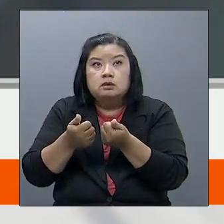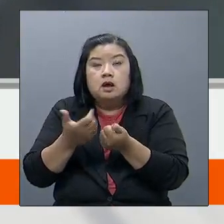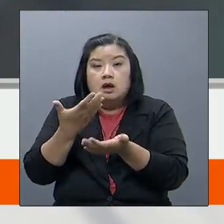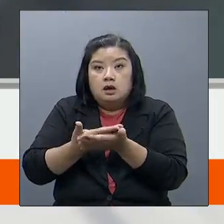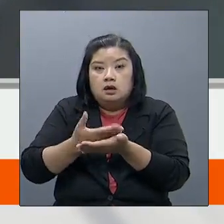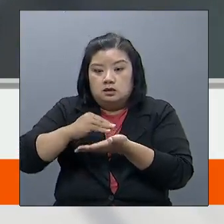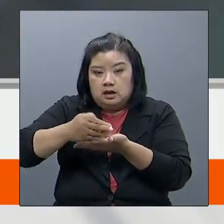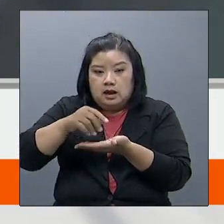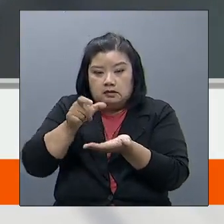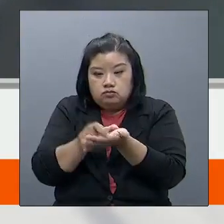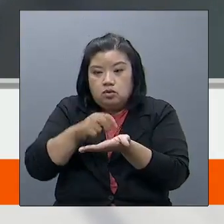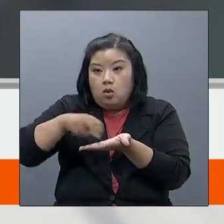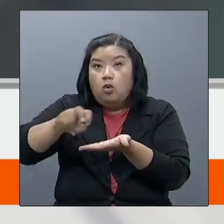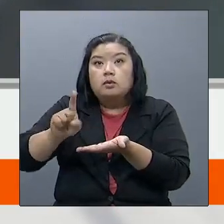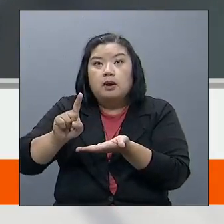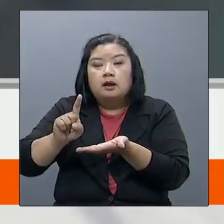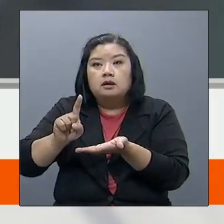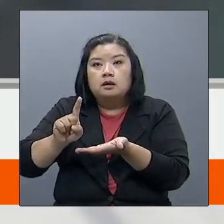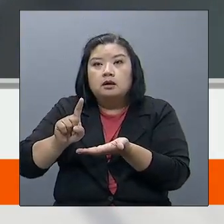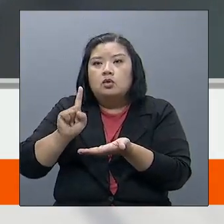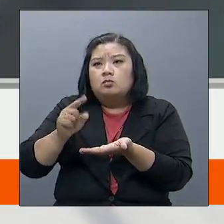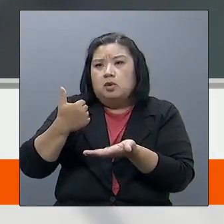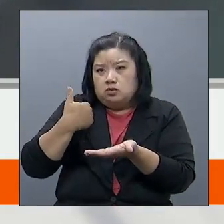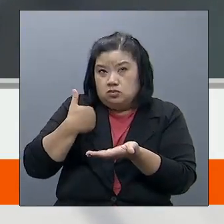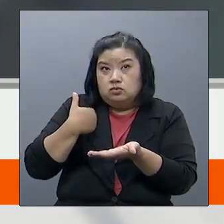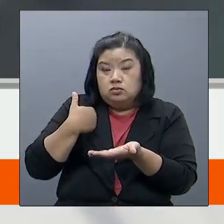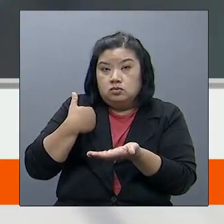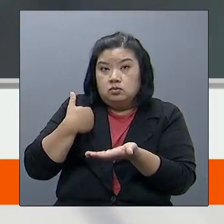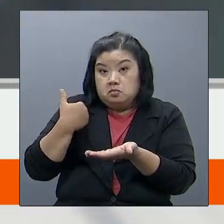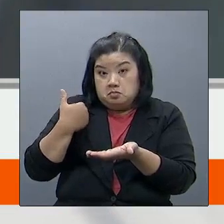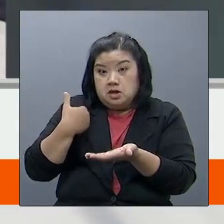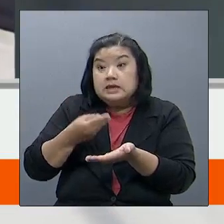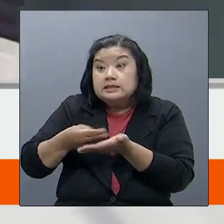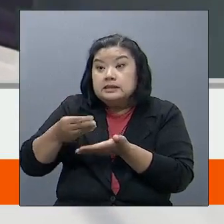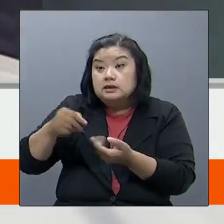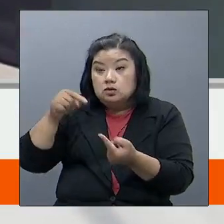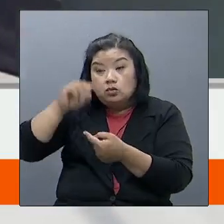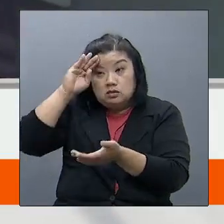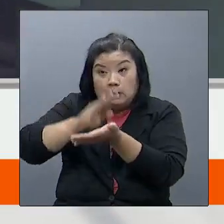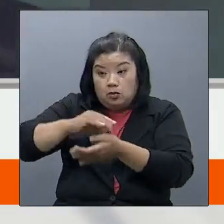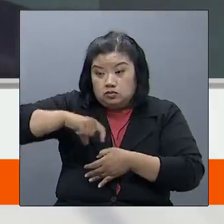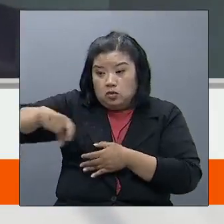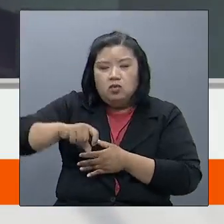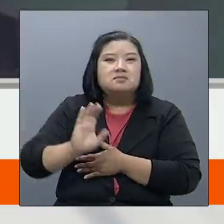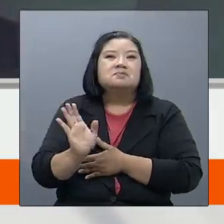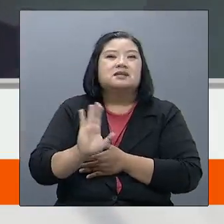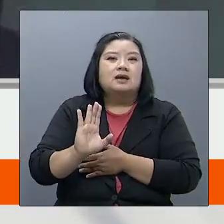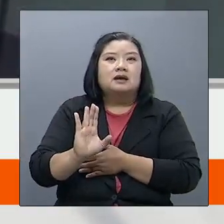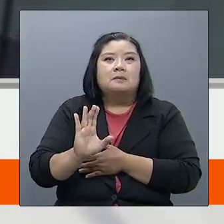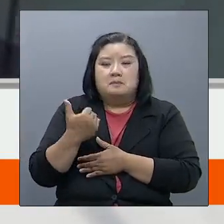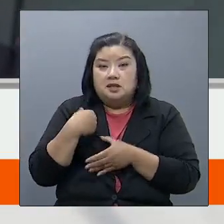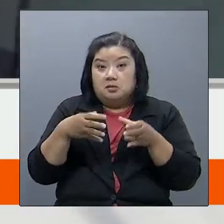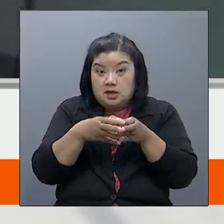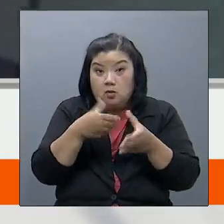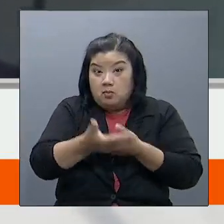ราะว่าการซื้อสติ๊กเกอร์มันต้องไปผ่านโบรกเกอร์มันไม่ได้ไปซื้อกับตำรวจเข้าใจไหมครับ ค่ะ เพ